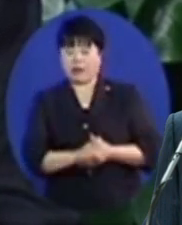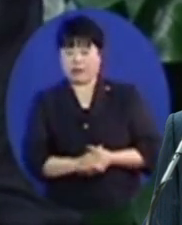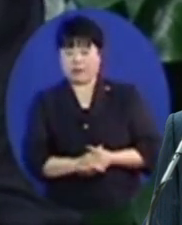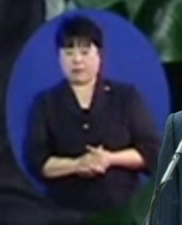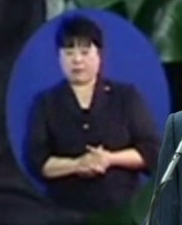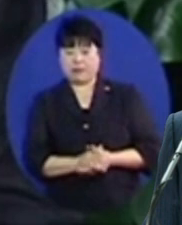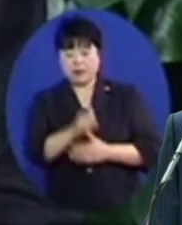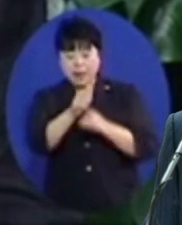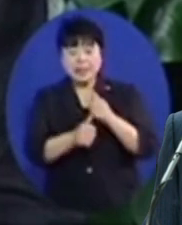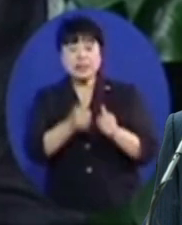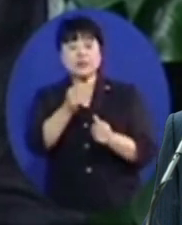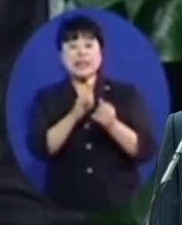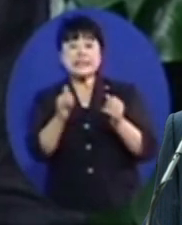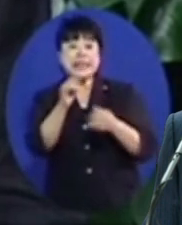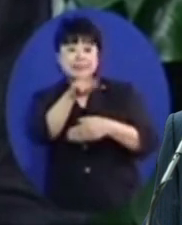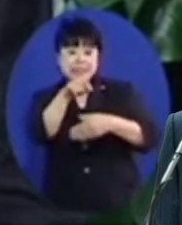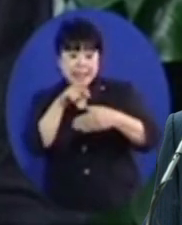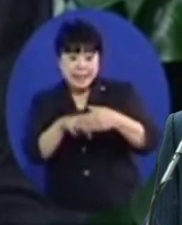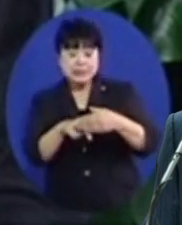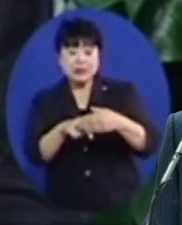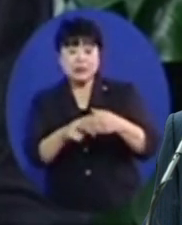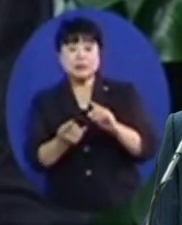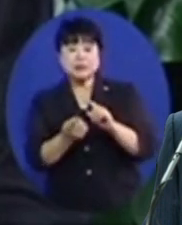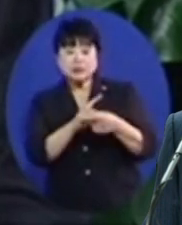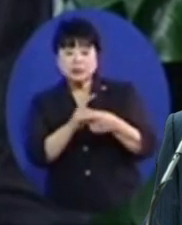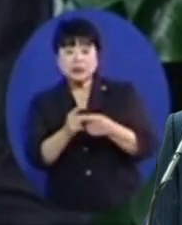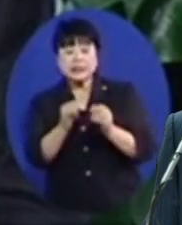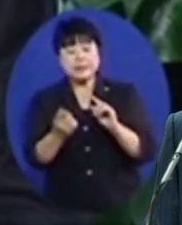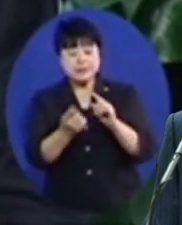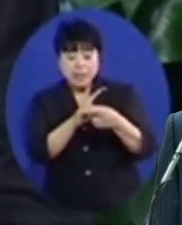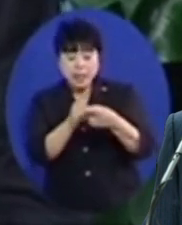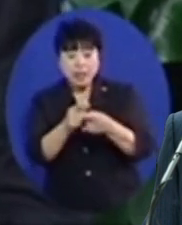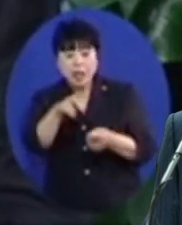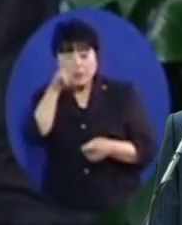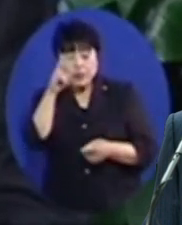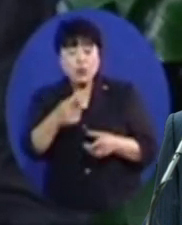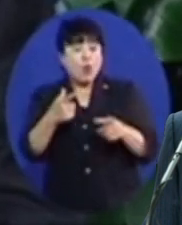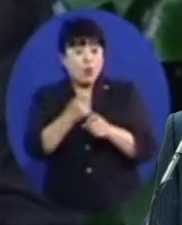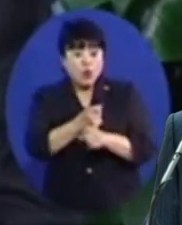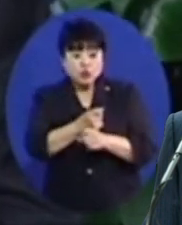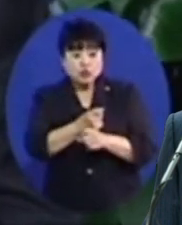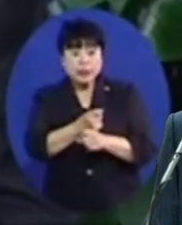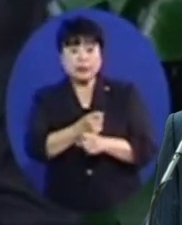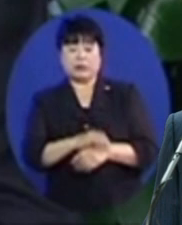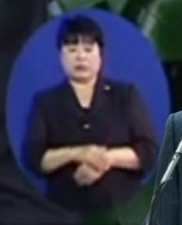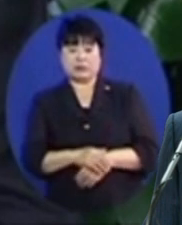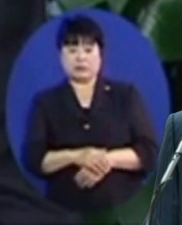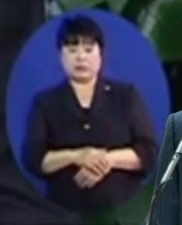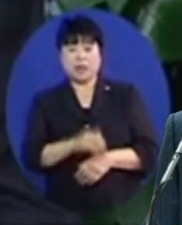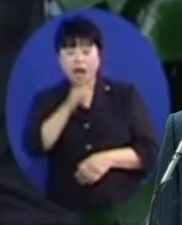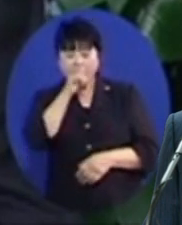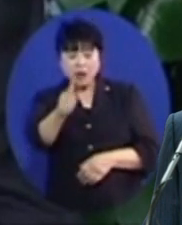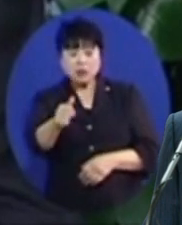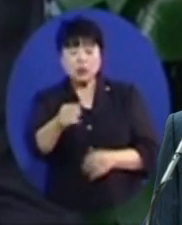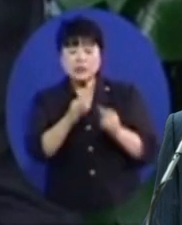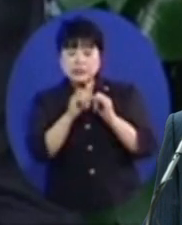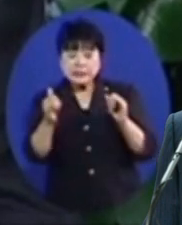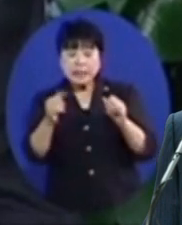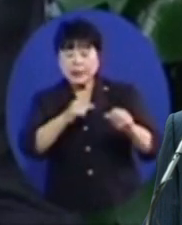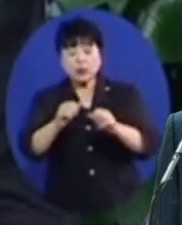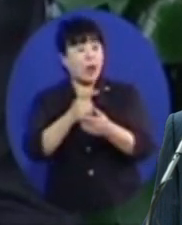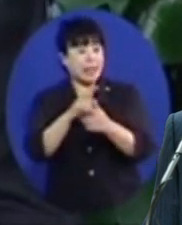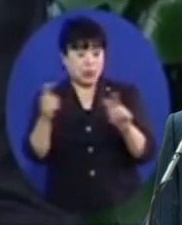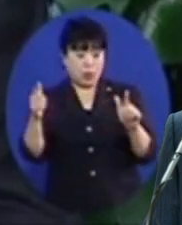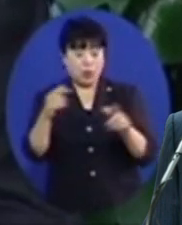우리는 하나님과 인간 사이, 인간과 인간 사이에 미움과 원수가 되게 하는 것은 결코 사람의 행위도